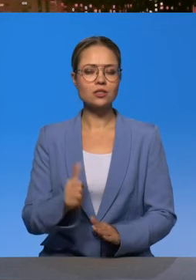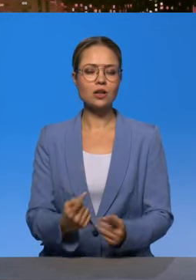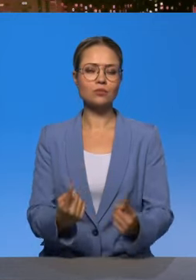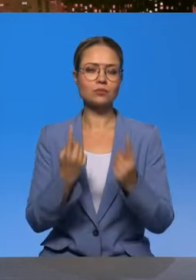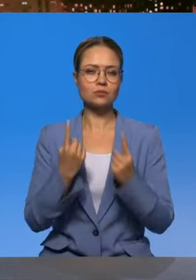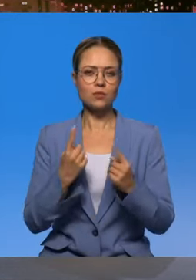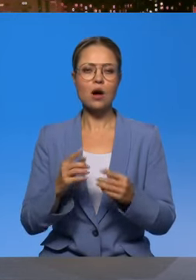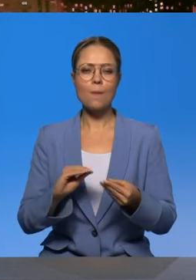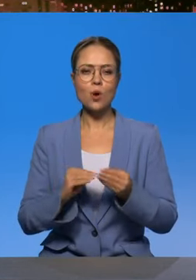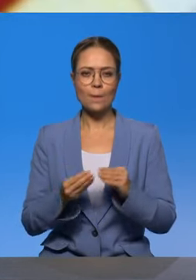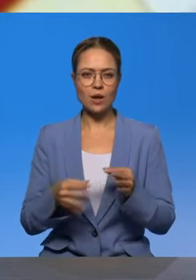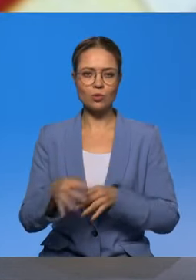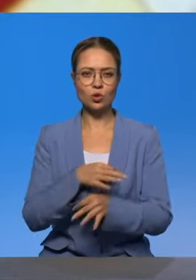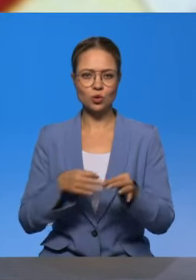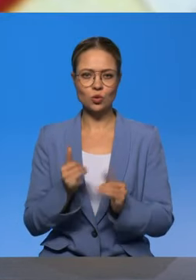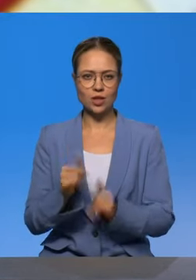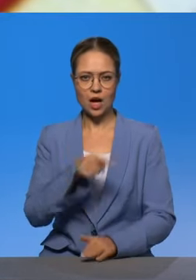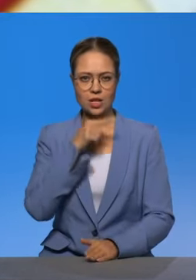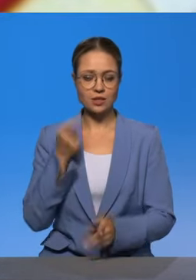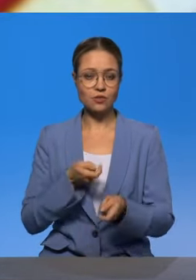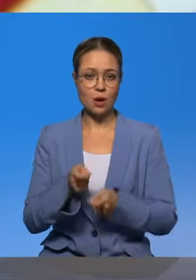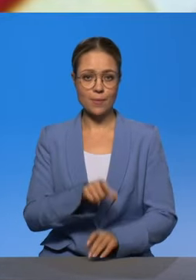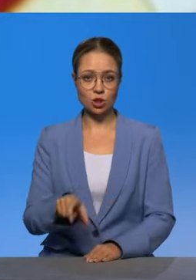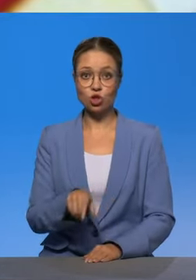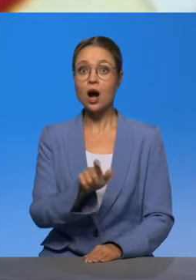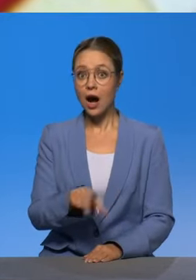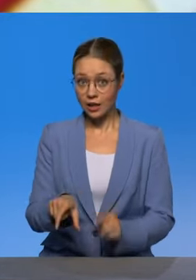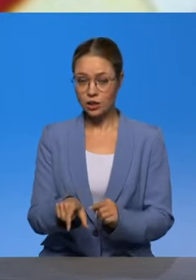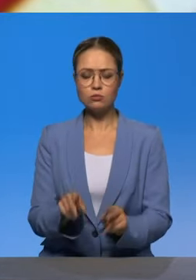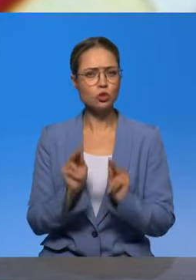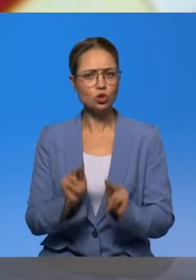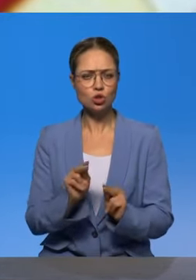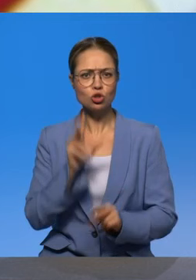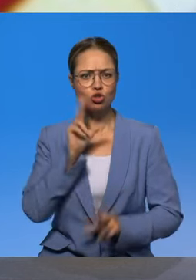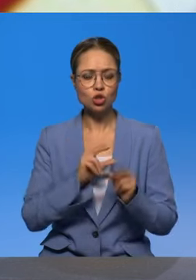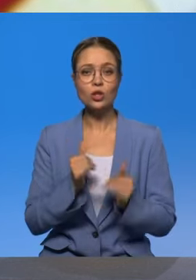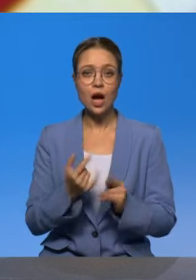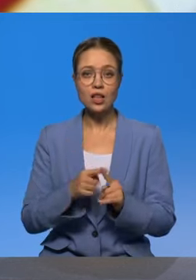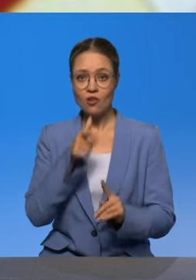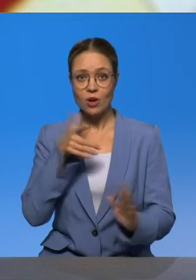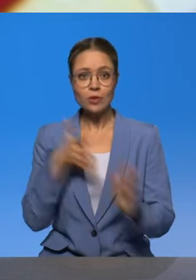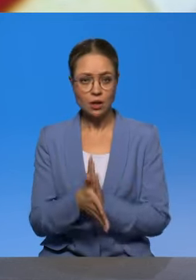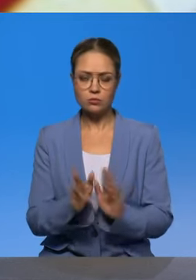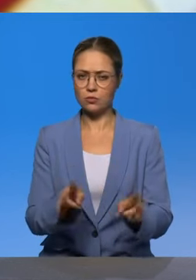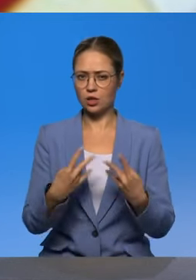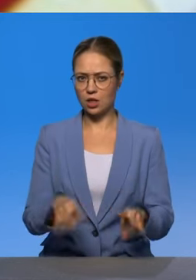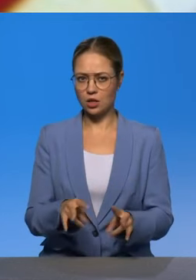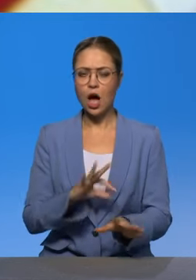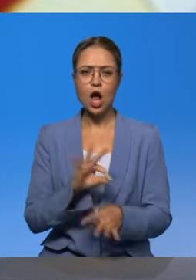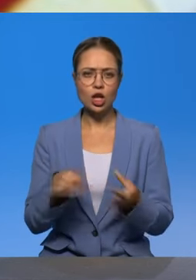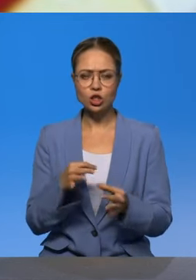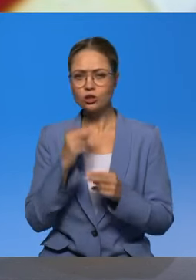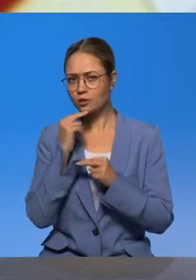особенно для российского менеджмента. Они искренне считают, что на это тратить время не надо. То есть лишнее отвлечение